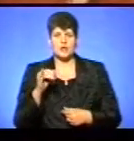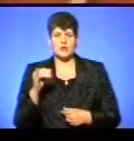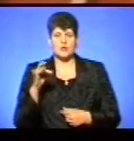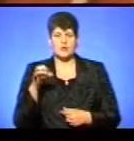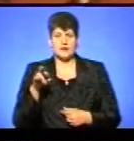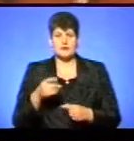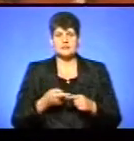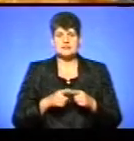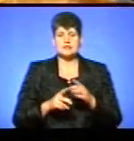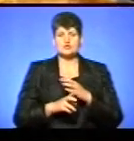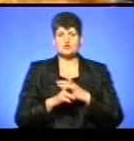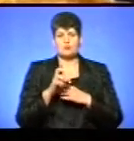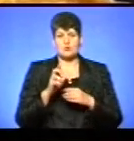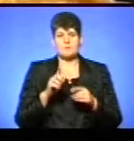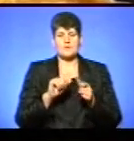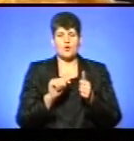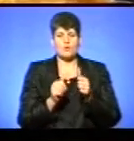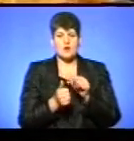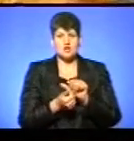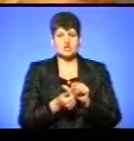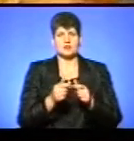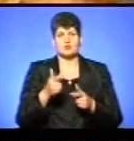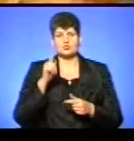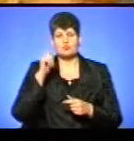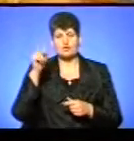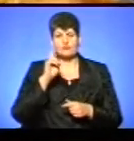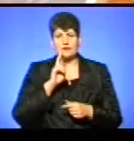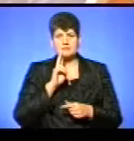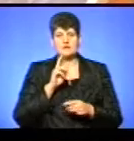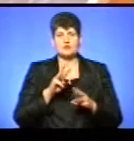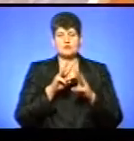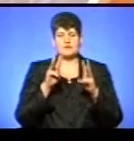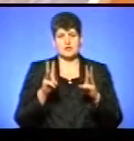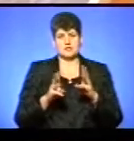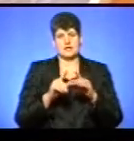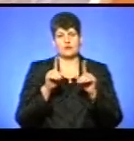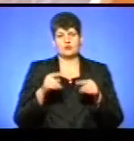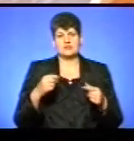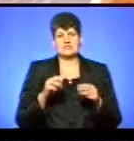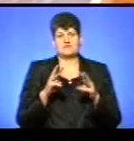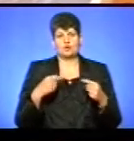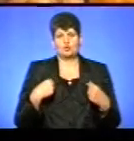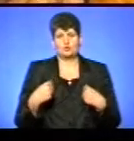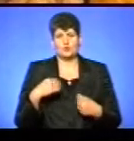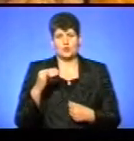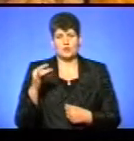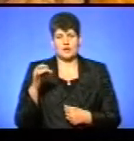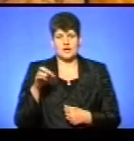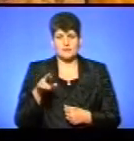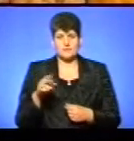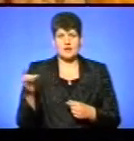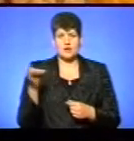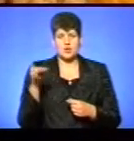Це собор Преображення Господнього у Кременці. Філарет освячує ікону святого мученика Юрія.